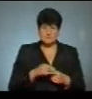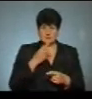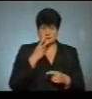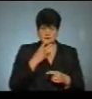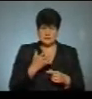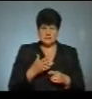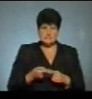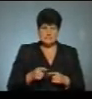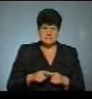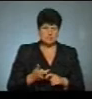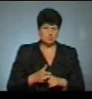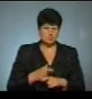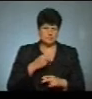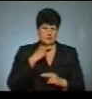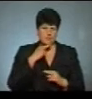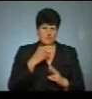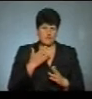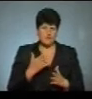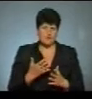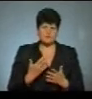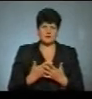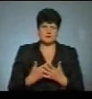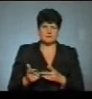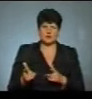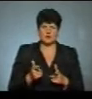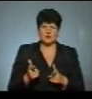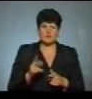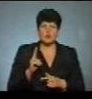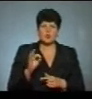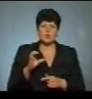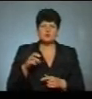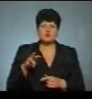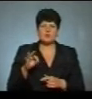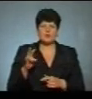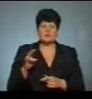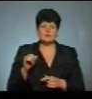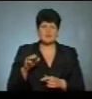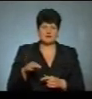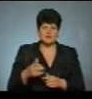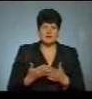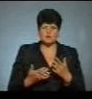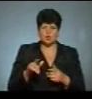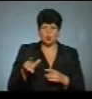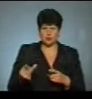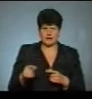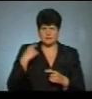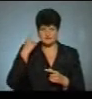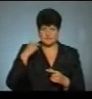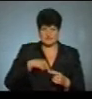На це дуже звертають увагу, скажімо, при підготовці космонавтів. Якщо людей психологічно